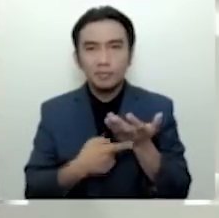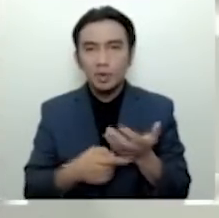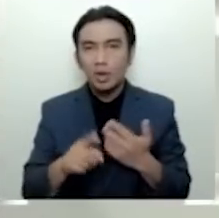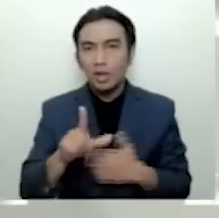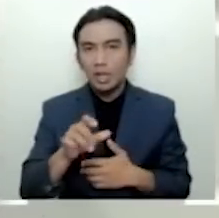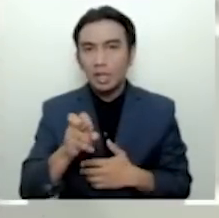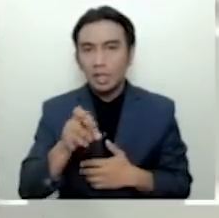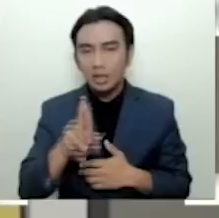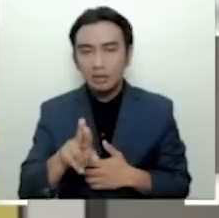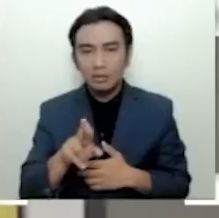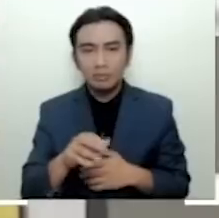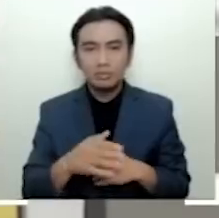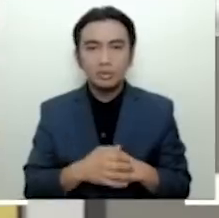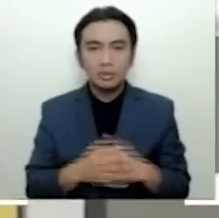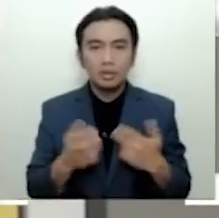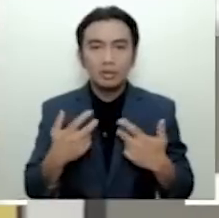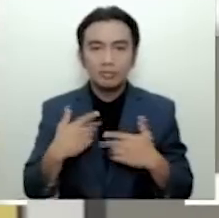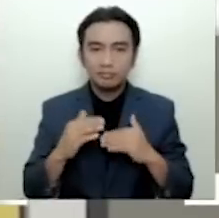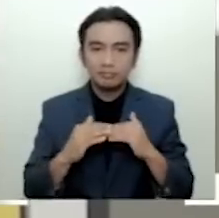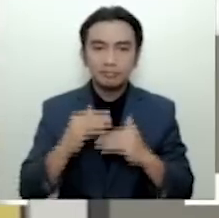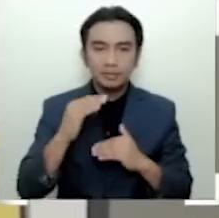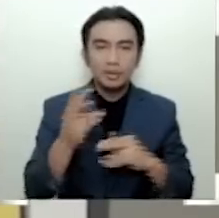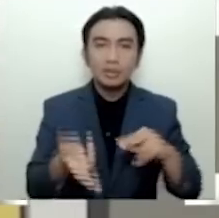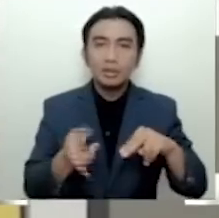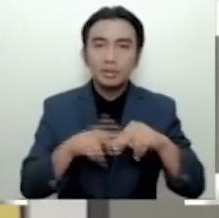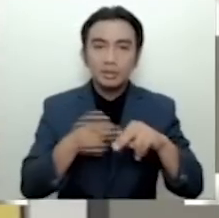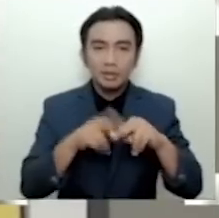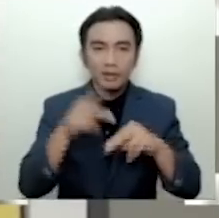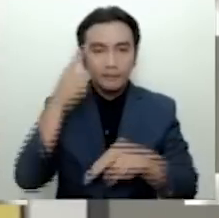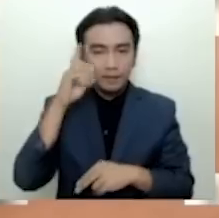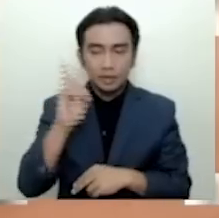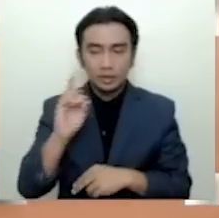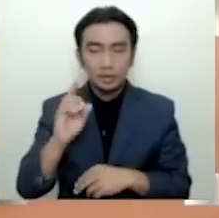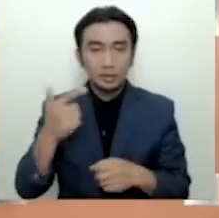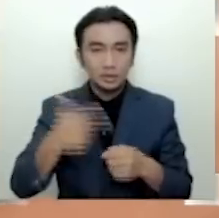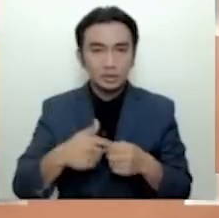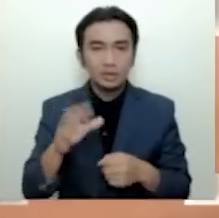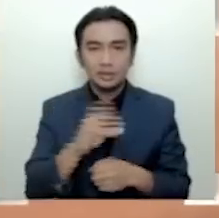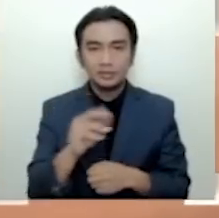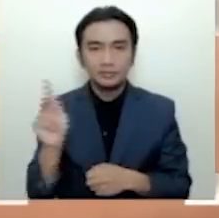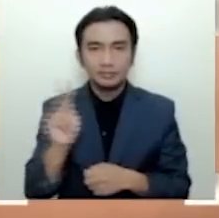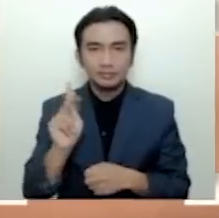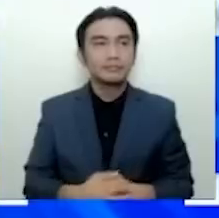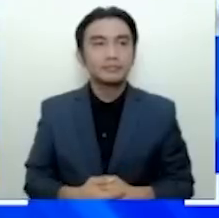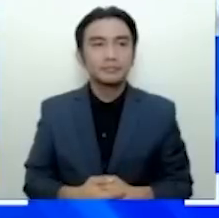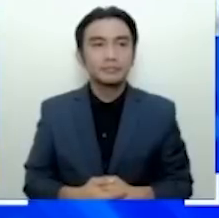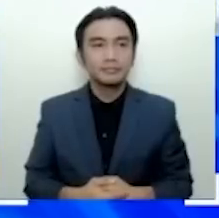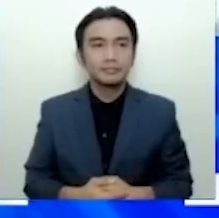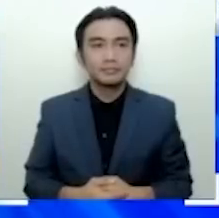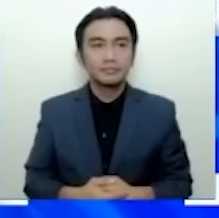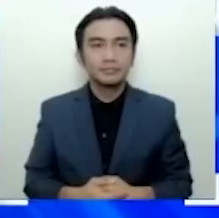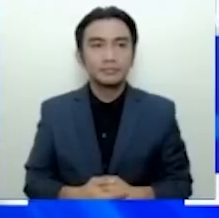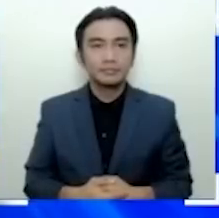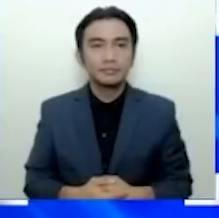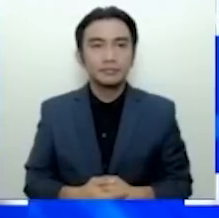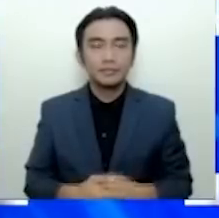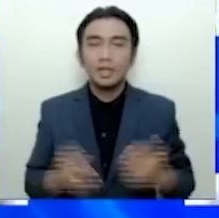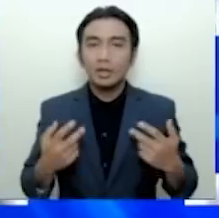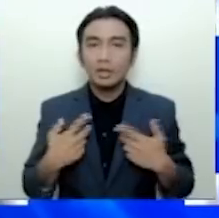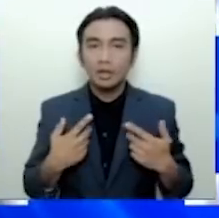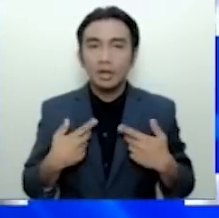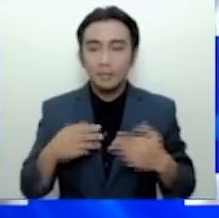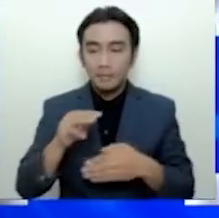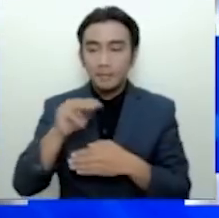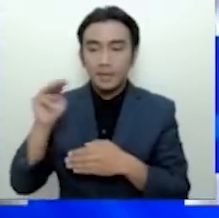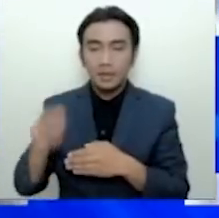ang posibleng dagdag sa kada litro ng diesel at kerosene. Ilang bahagi ng Metro Manila ang